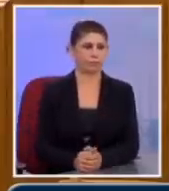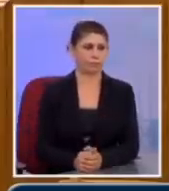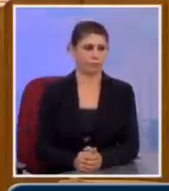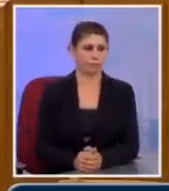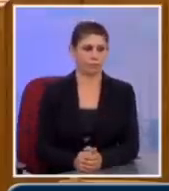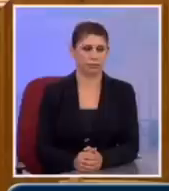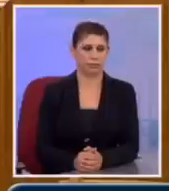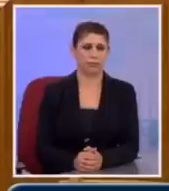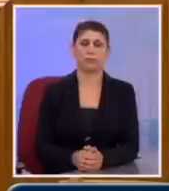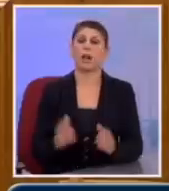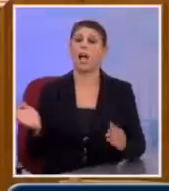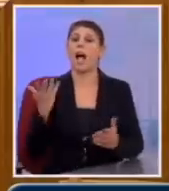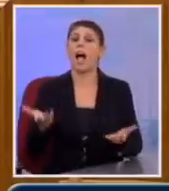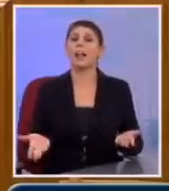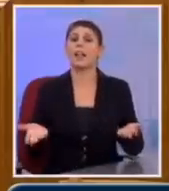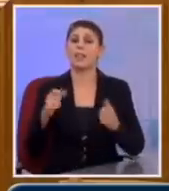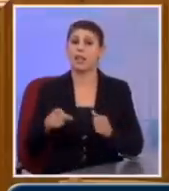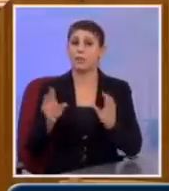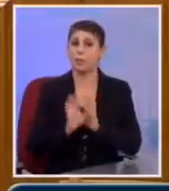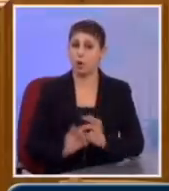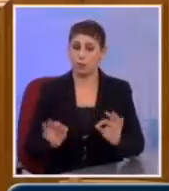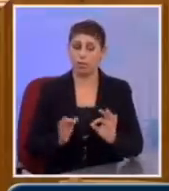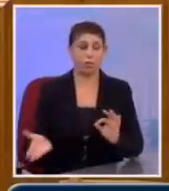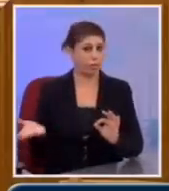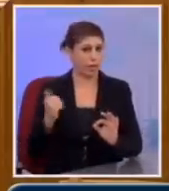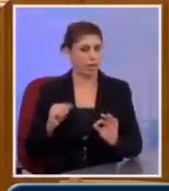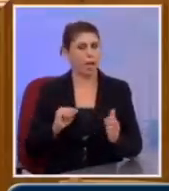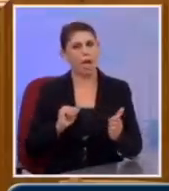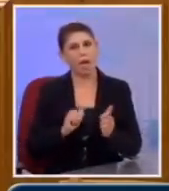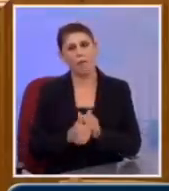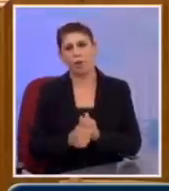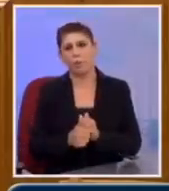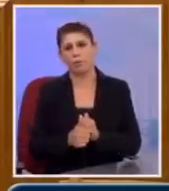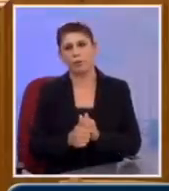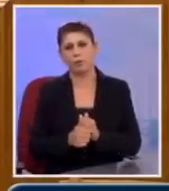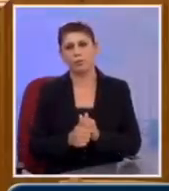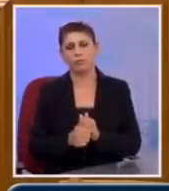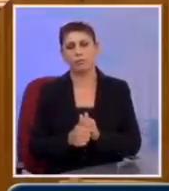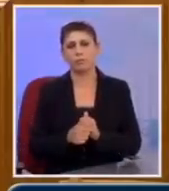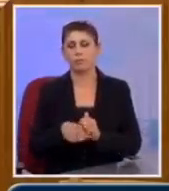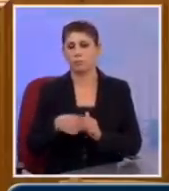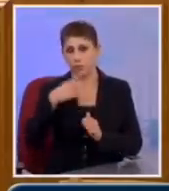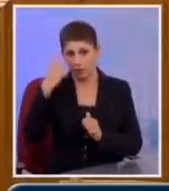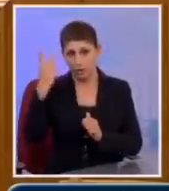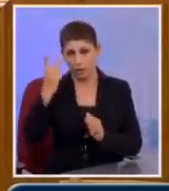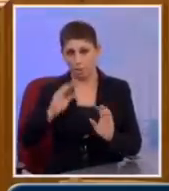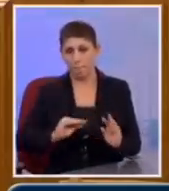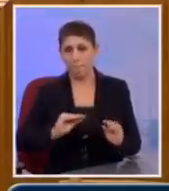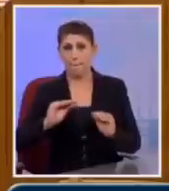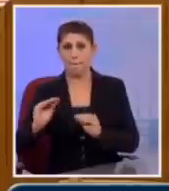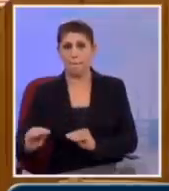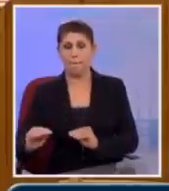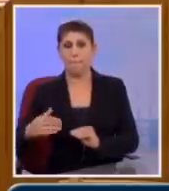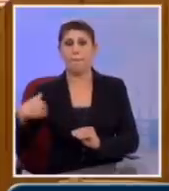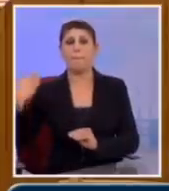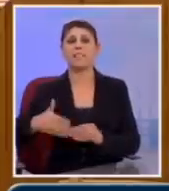Εάν δεν υπάρχουν αυτές οι προϋποθέσεις, τότε αυτόματα η μεταφορά του δικαιώματος γίνεται μετά από